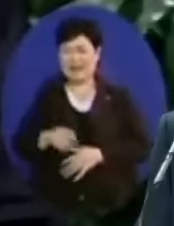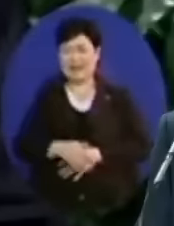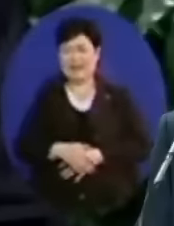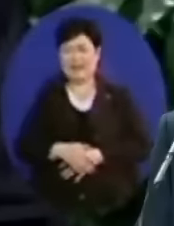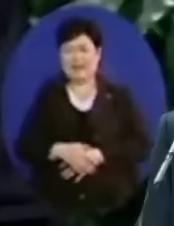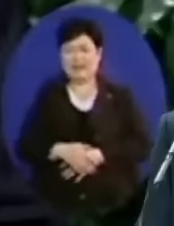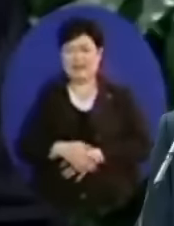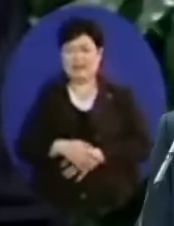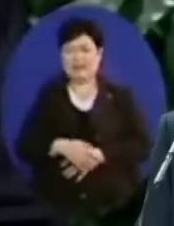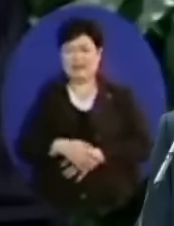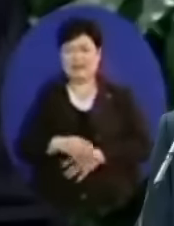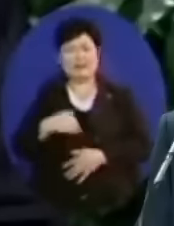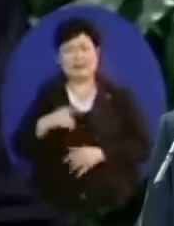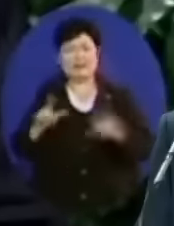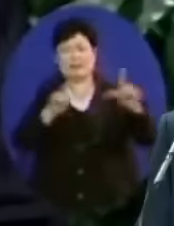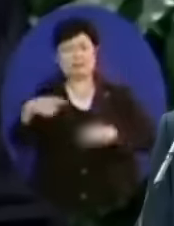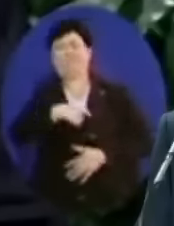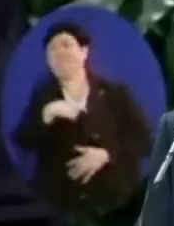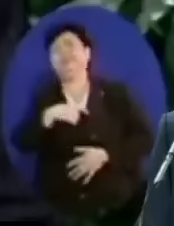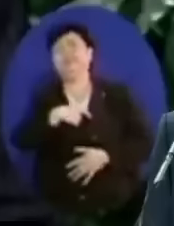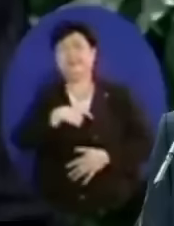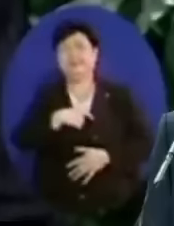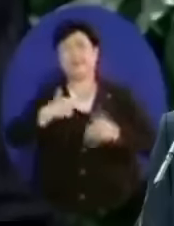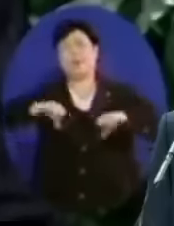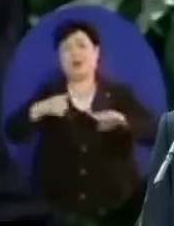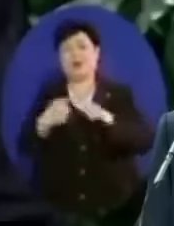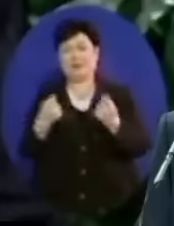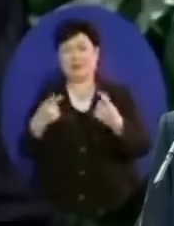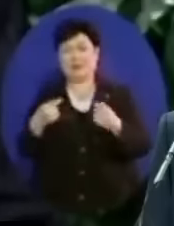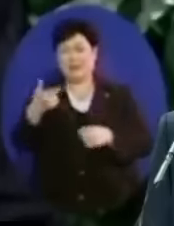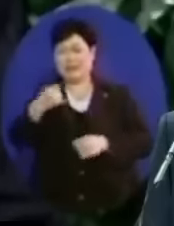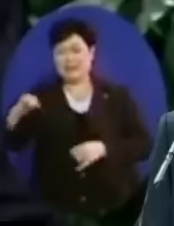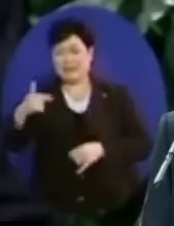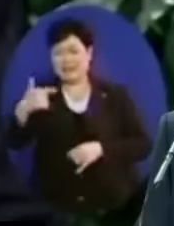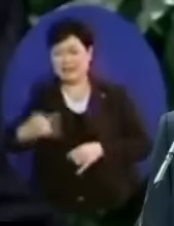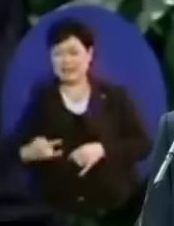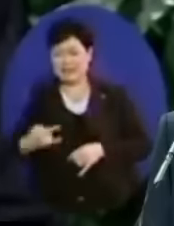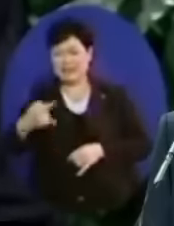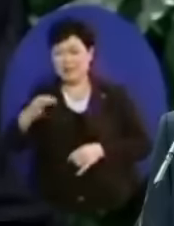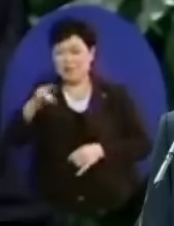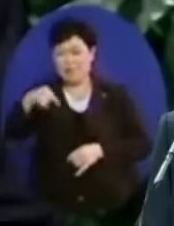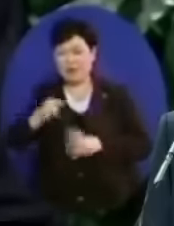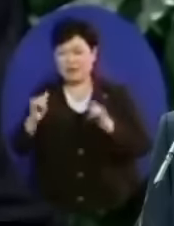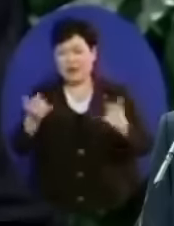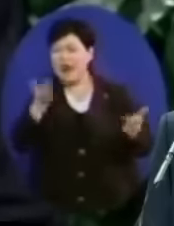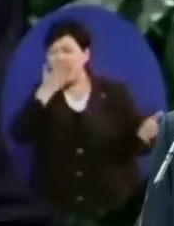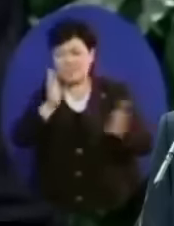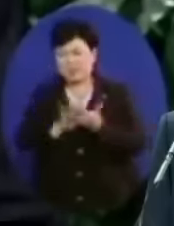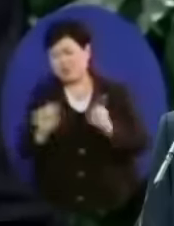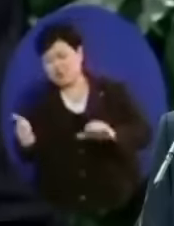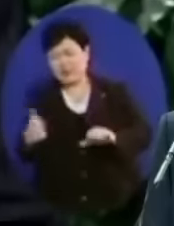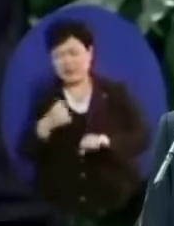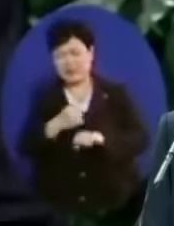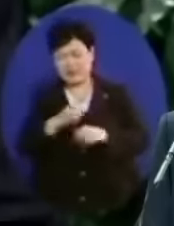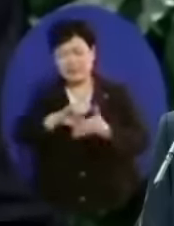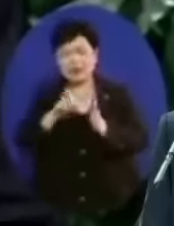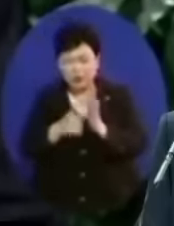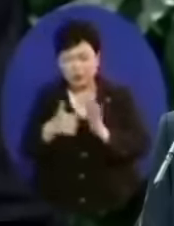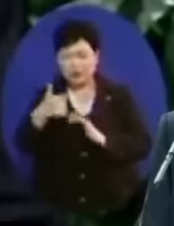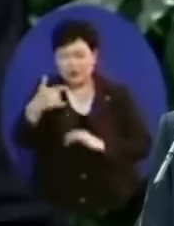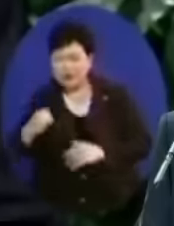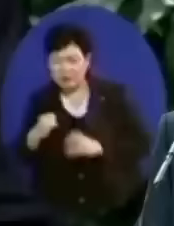안 살기로 작정했습니다. 아주 니네 사람 너 죽고 나 죽고 같이 죽자. 그만큼